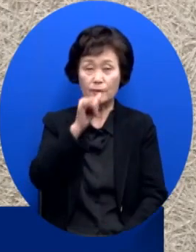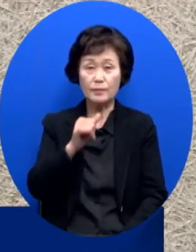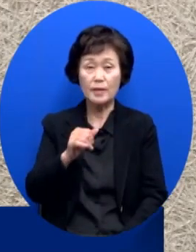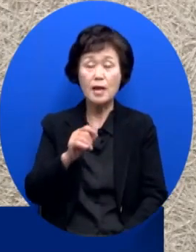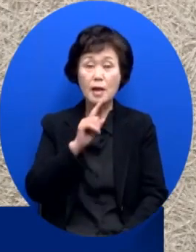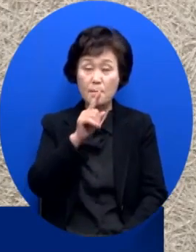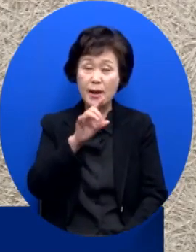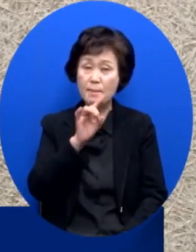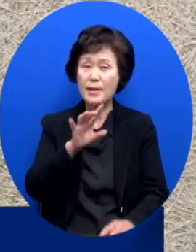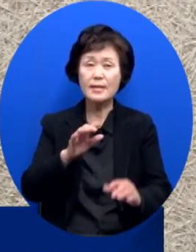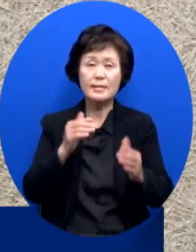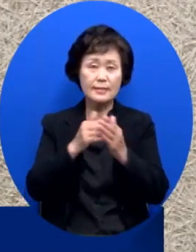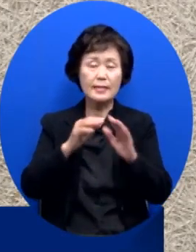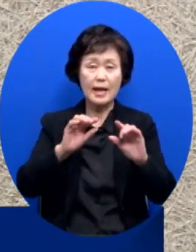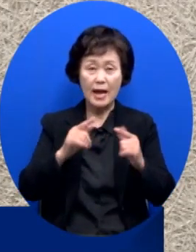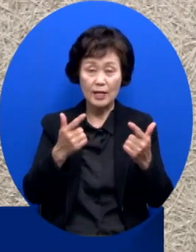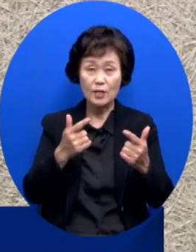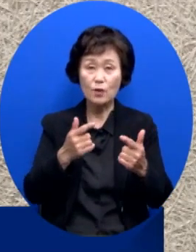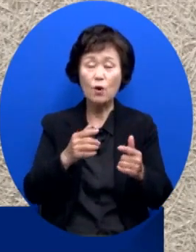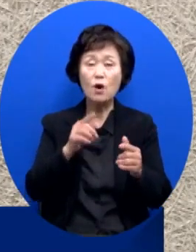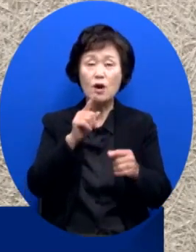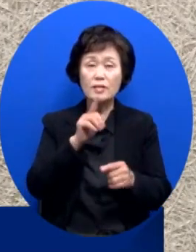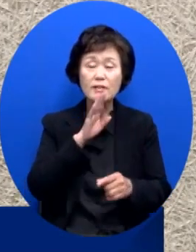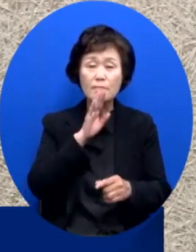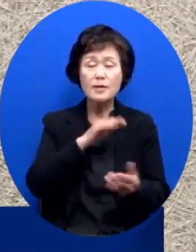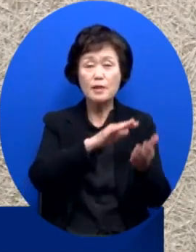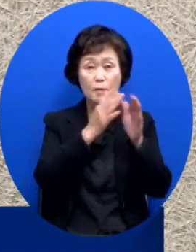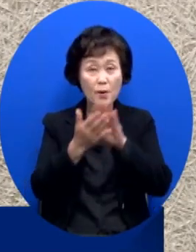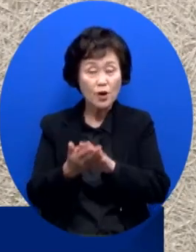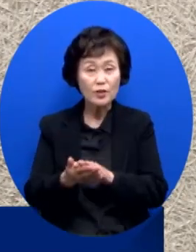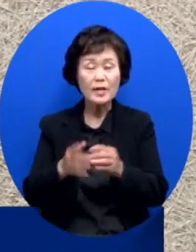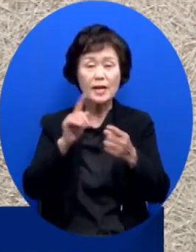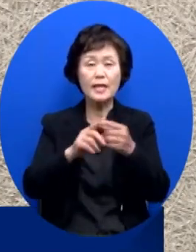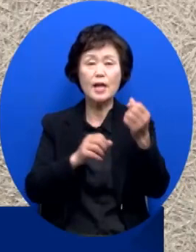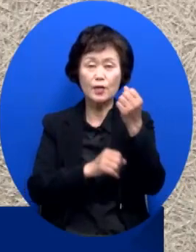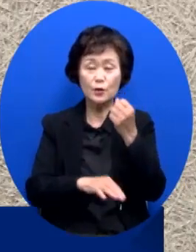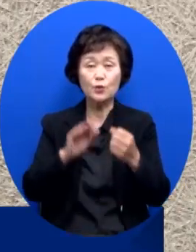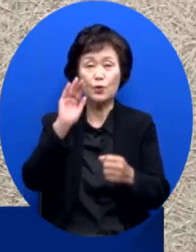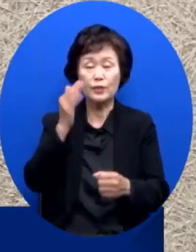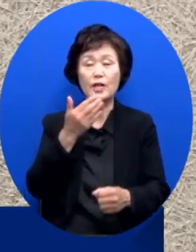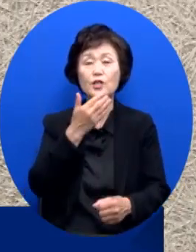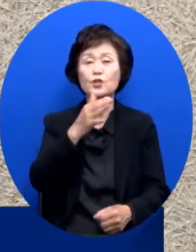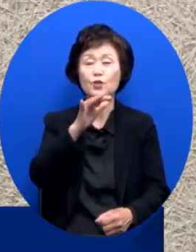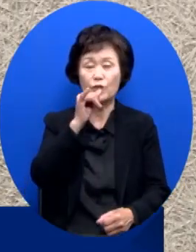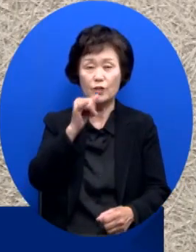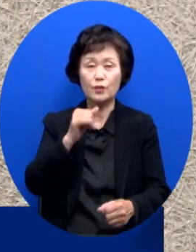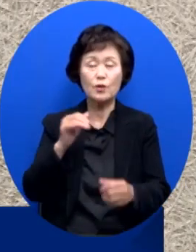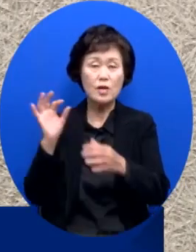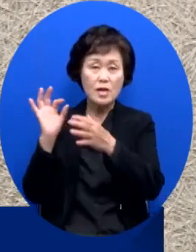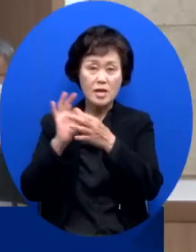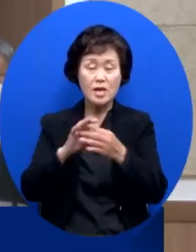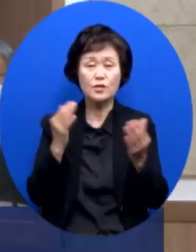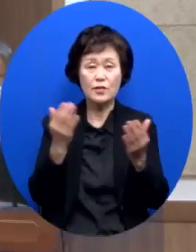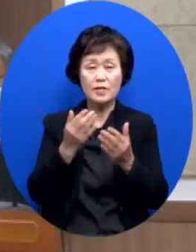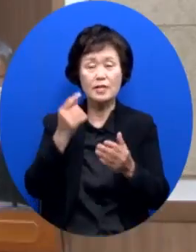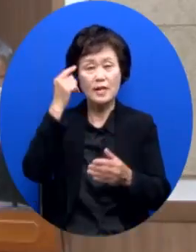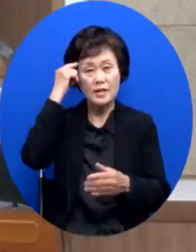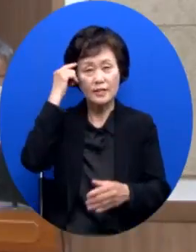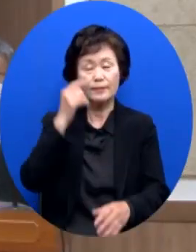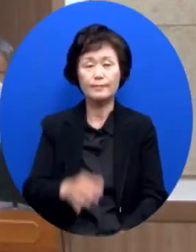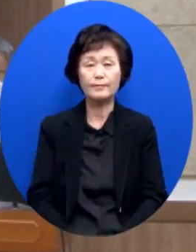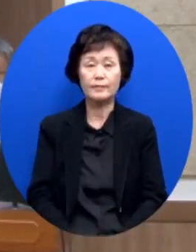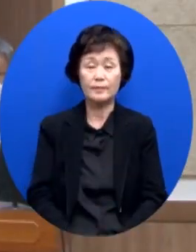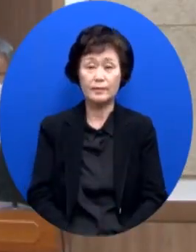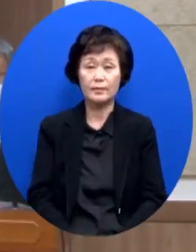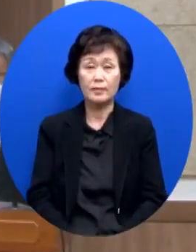않고 실제적인 어떤 변화의 토대가 될 수 있도록 한국교회 유권자 운동을 펼쳐나가도록 하겠습니다.